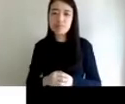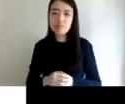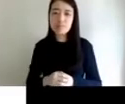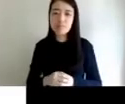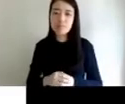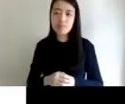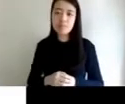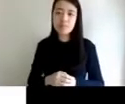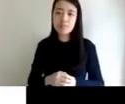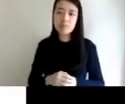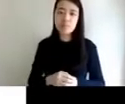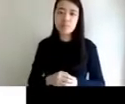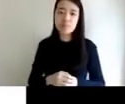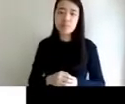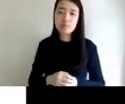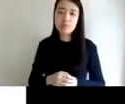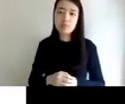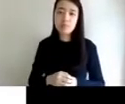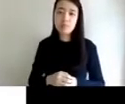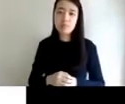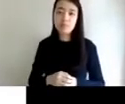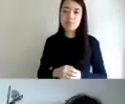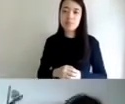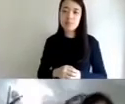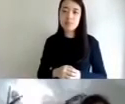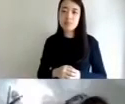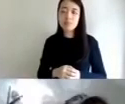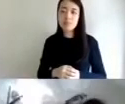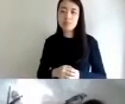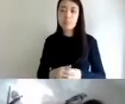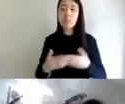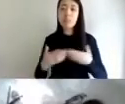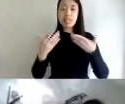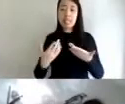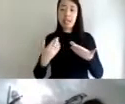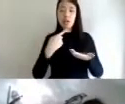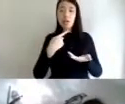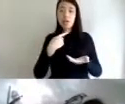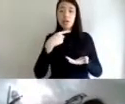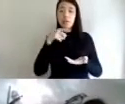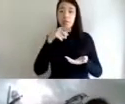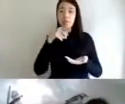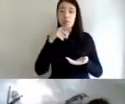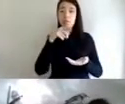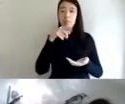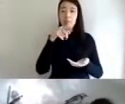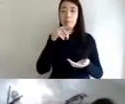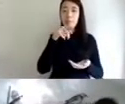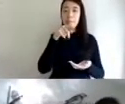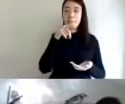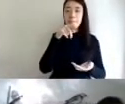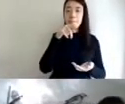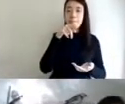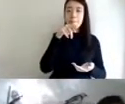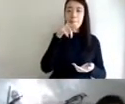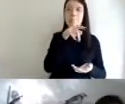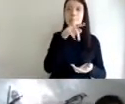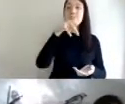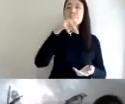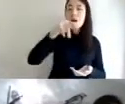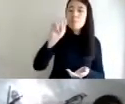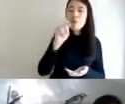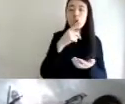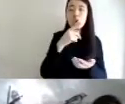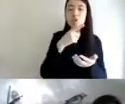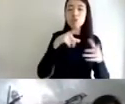咁呢幅畫咧，唔係咁呢我而家 show 出嚟嘅嗰個樹咧，咁就有啲似我畫